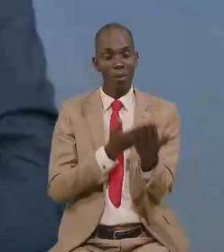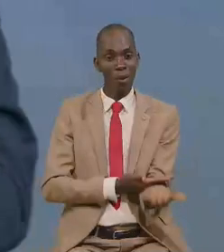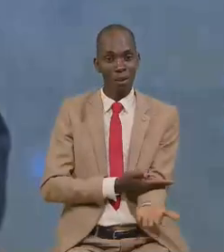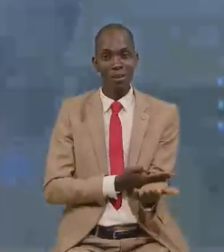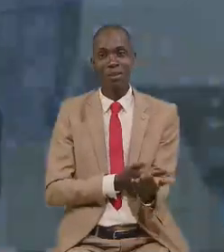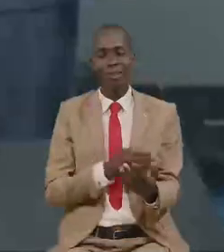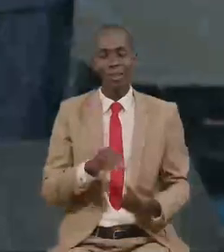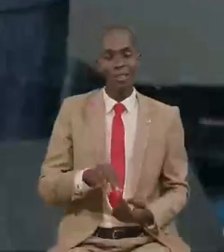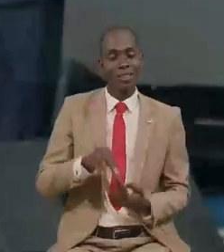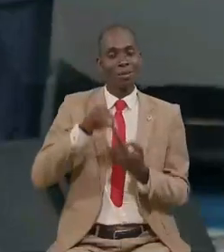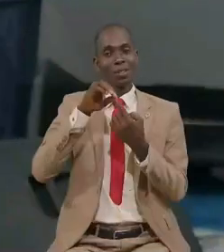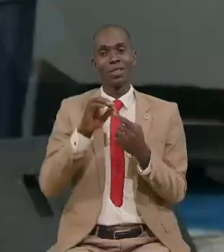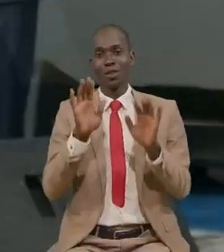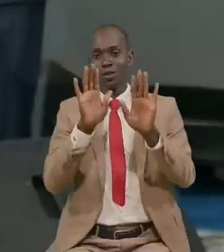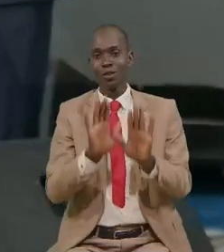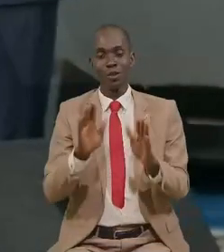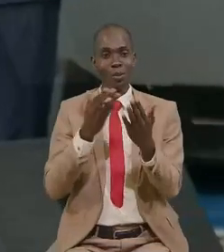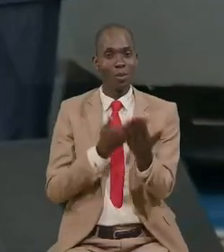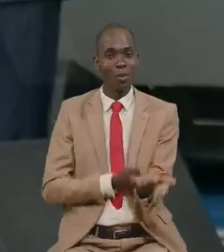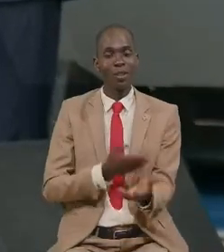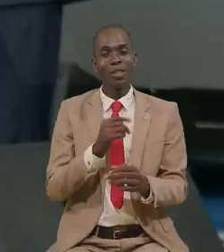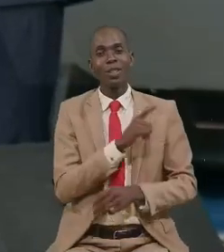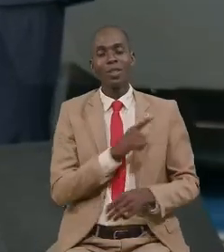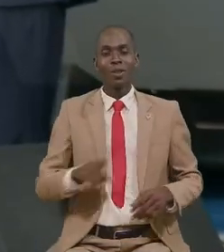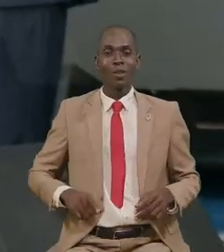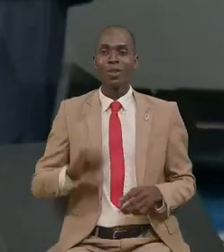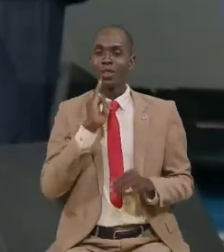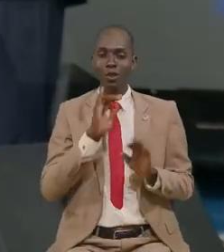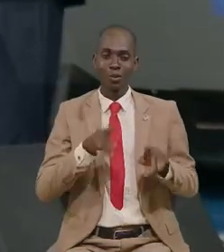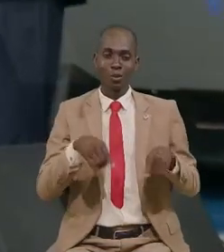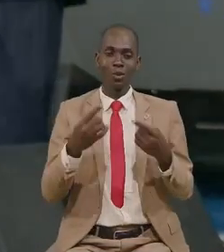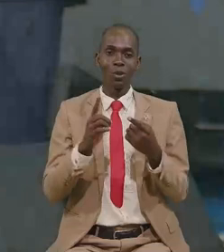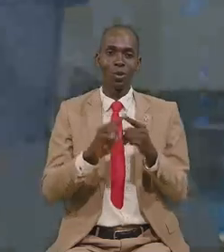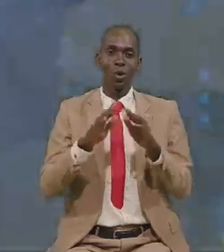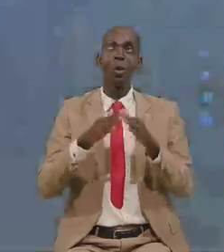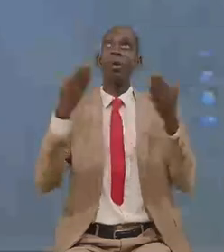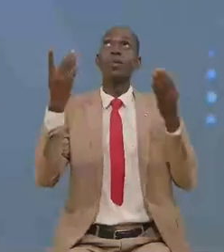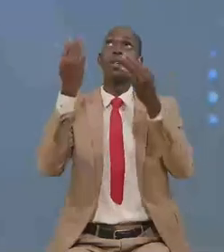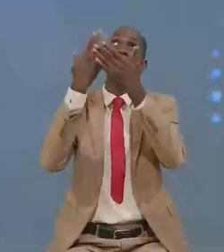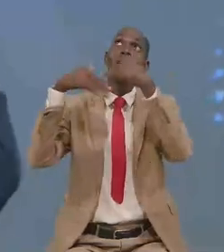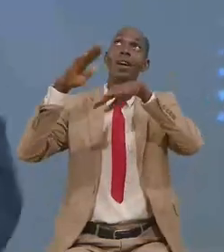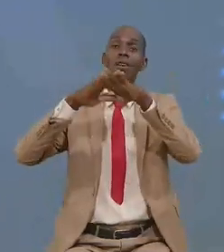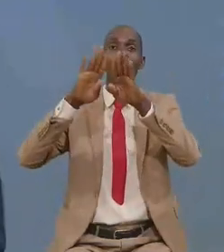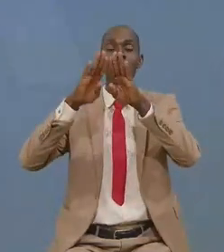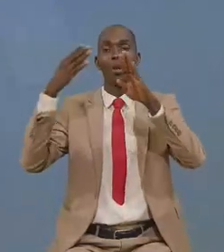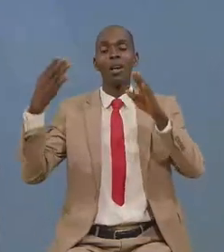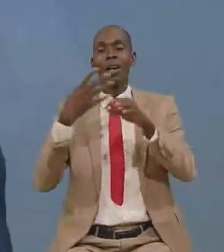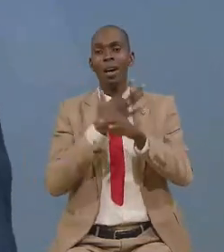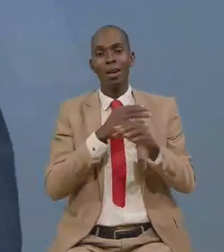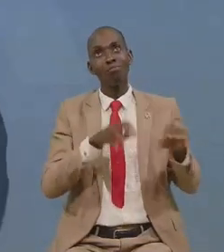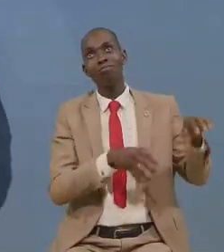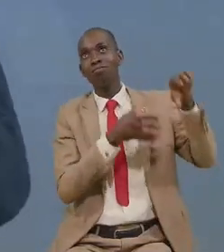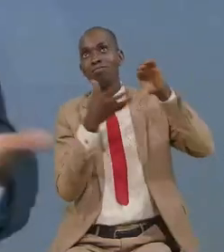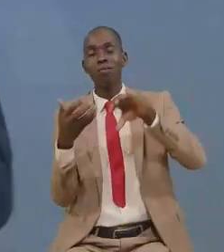dimanche matin spécial. Le Seigneur va ouvrir les cieux et déverser des bénédictions sur